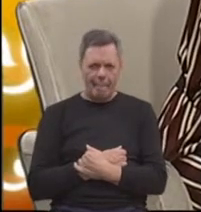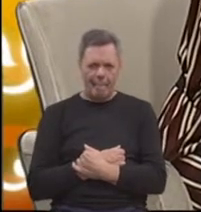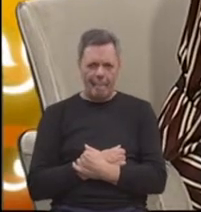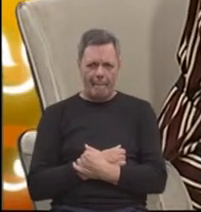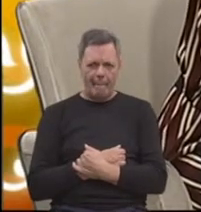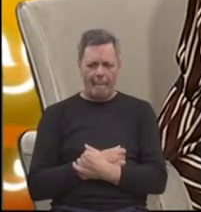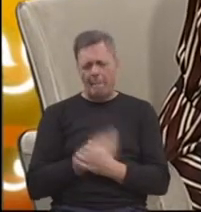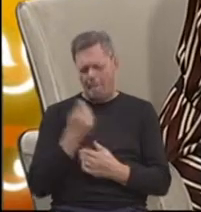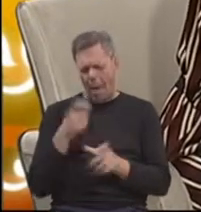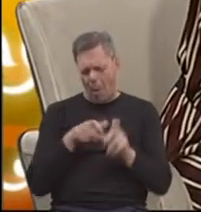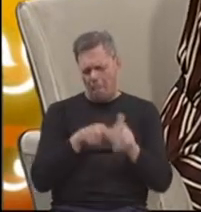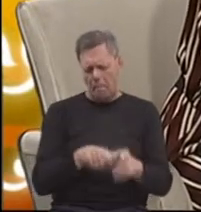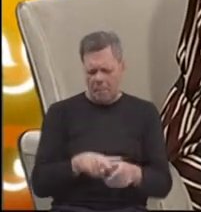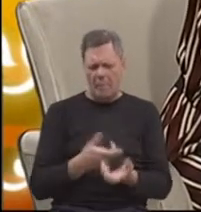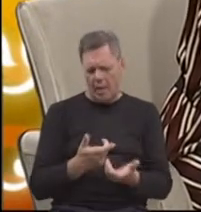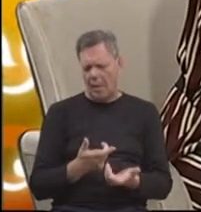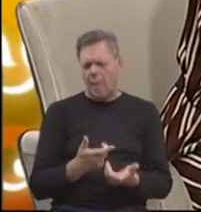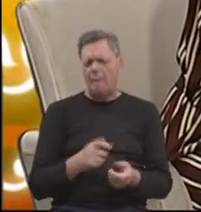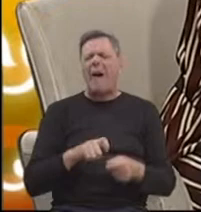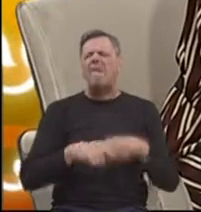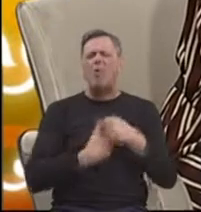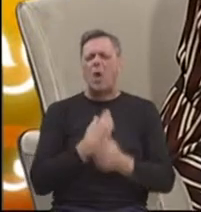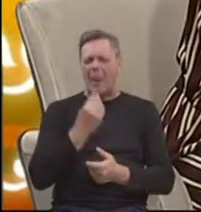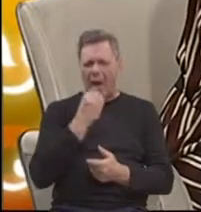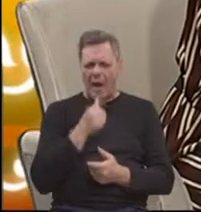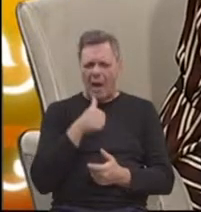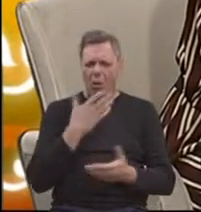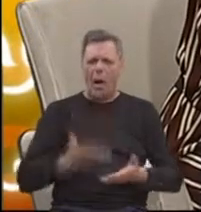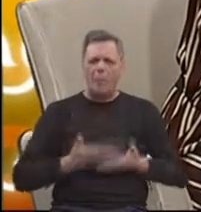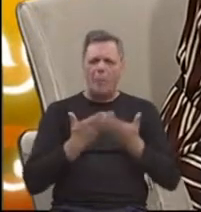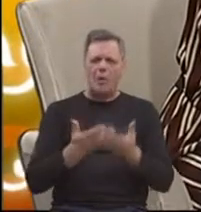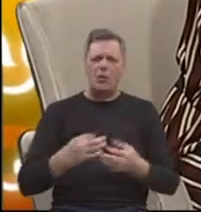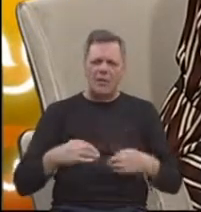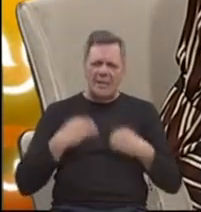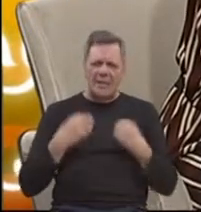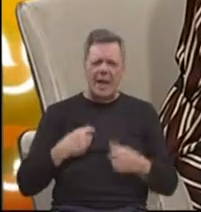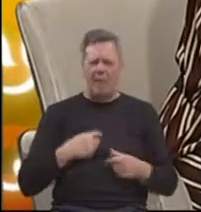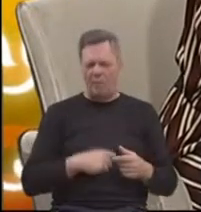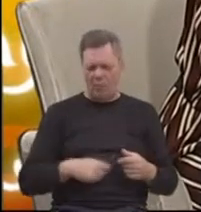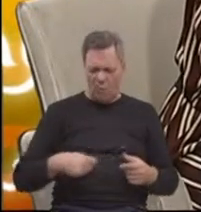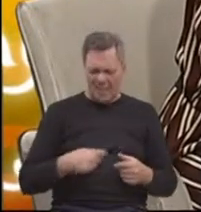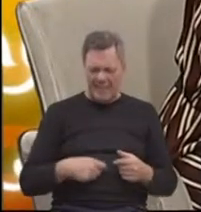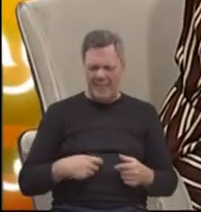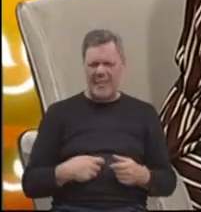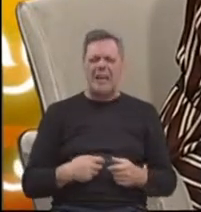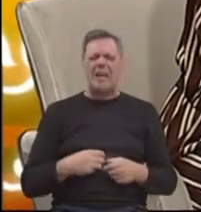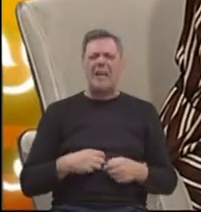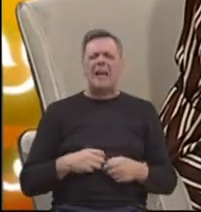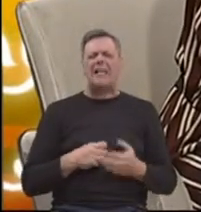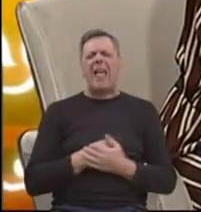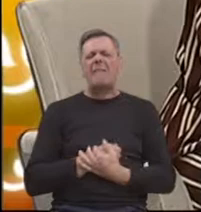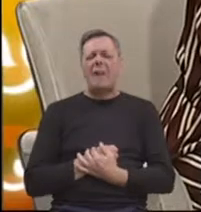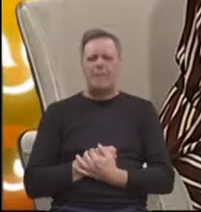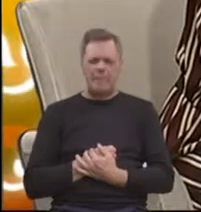čisto nadovezati se i na funkcionalnost i na funkcionalnu hranu koja jednim dijelom doprinosi zdravlju samog crijeva i mikrobioma ili kao takvoga.